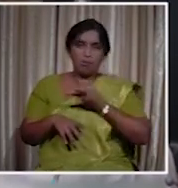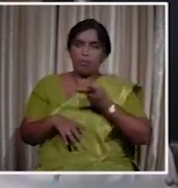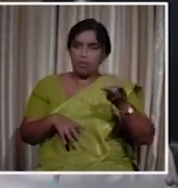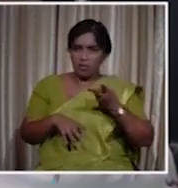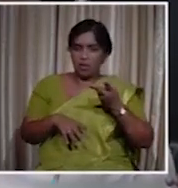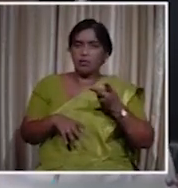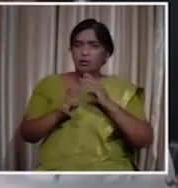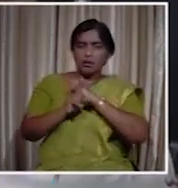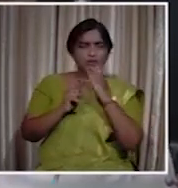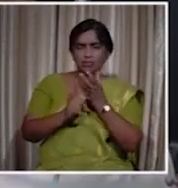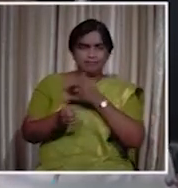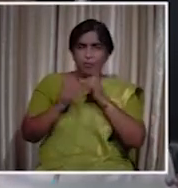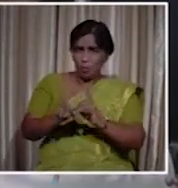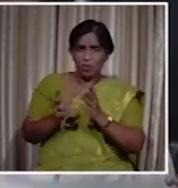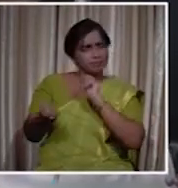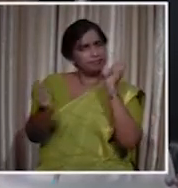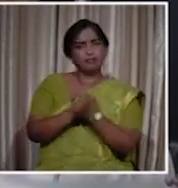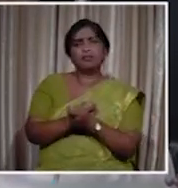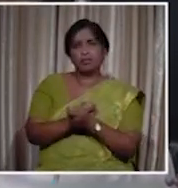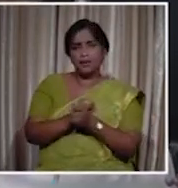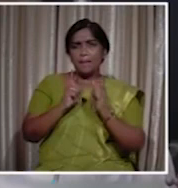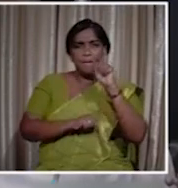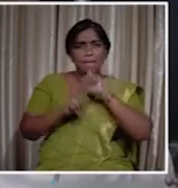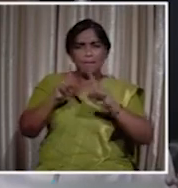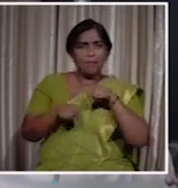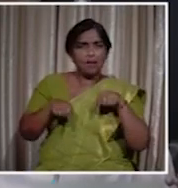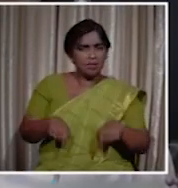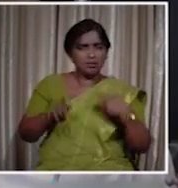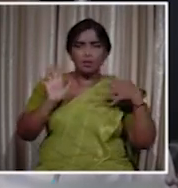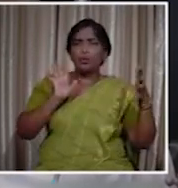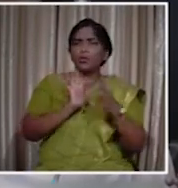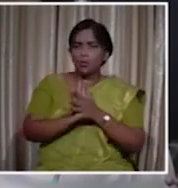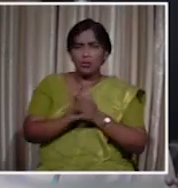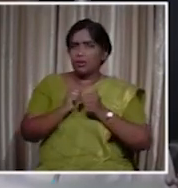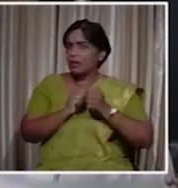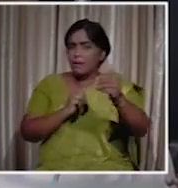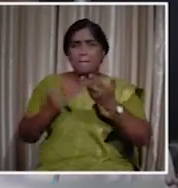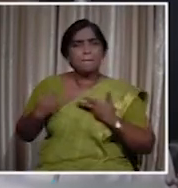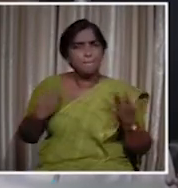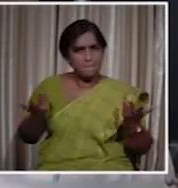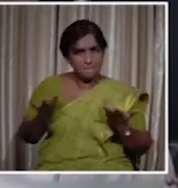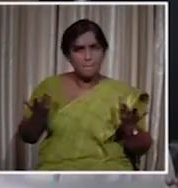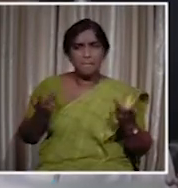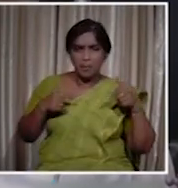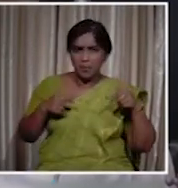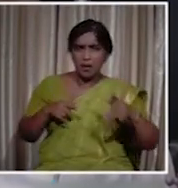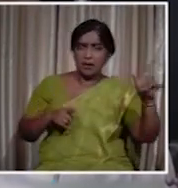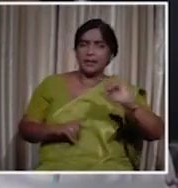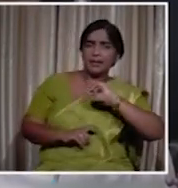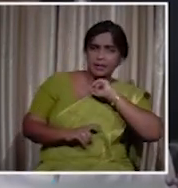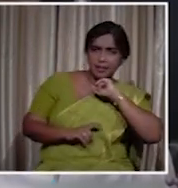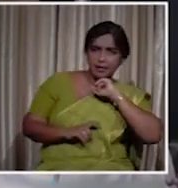මේ සංස්කෘතිය නැති කරන්න ඕනේ. මේ පාර්ලිමේන්තු සංස්කෘතිය එක්ක අපිට ඉදිරියට යන්න බෑ. මේ පැත්තෙන් කෑ